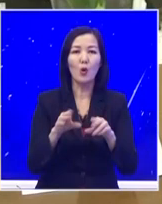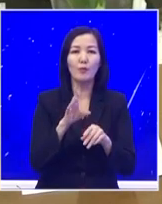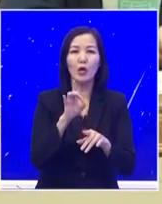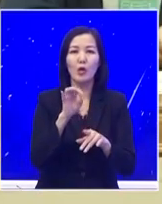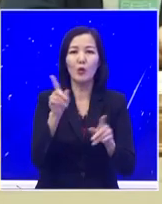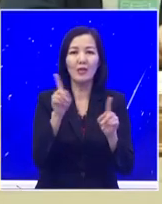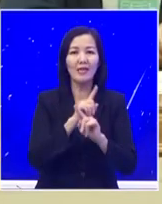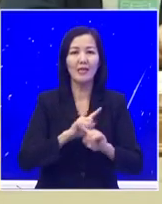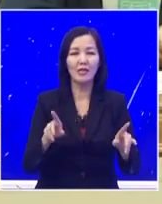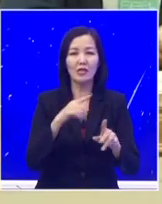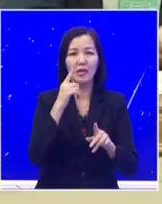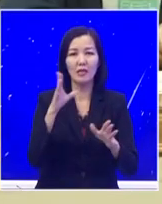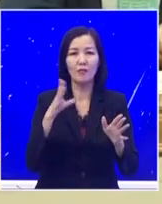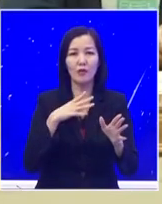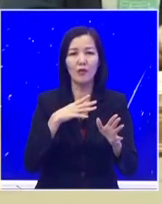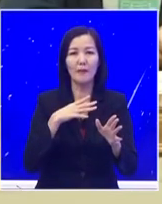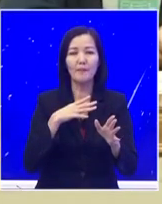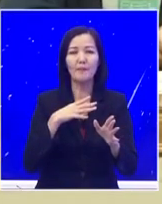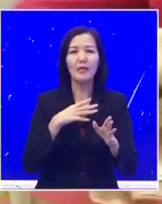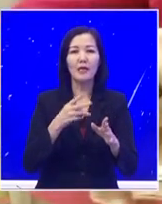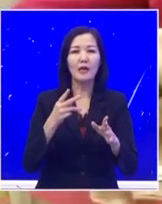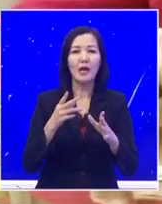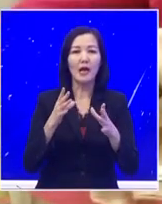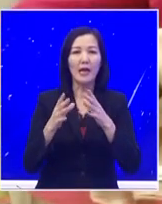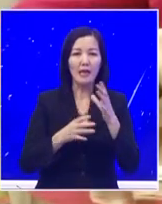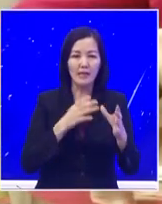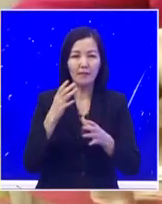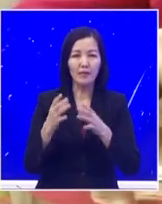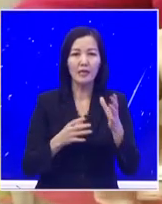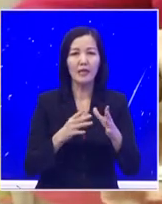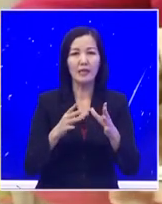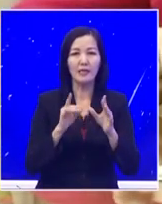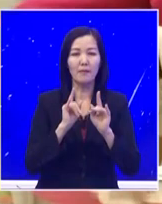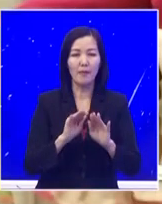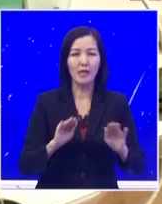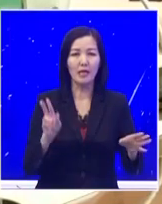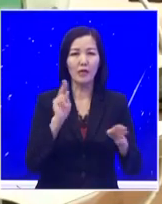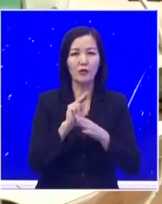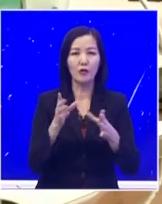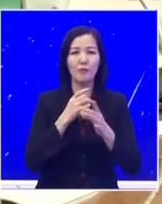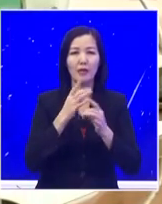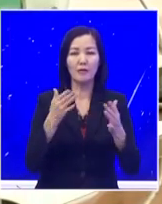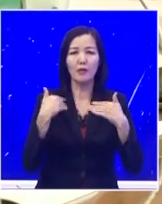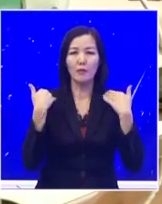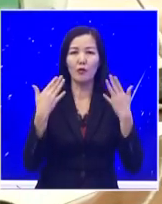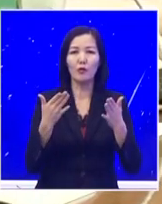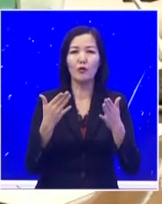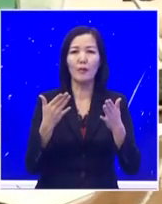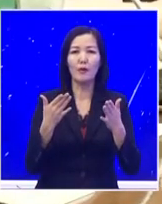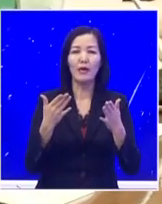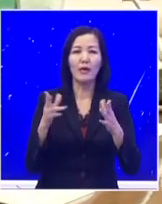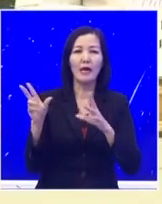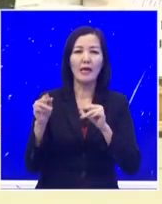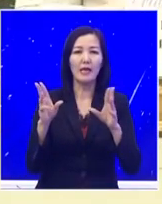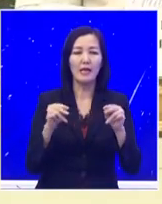рөлін ерекше екенін атап өтті. Бір қолымен бесік, екінші қолымен әлемді тербеген әйелдерді мейрамдармен құттықтап, әйел бақыты гүлін